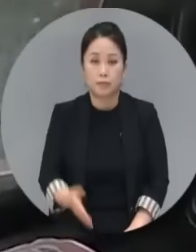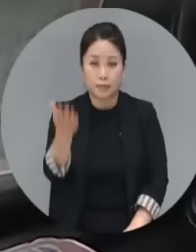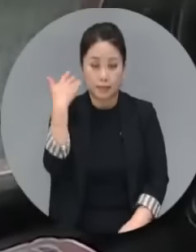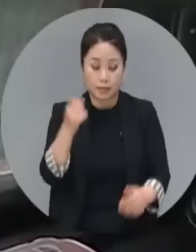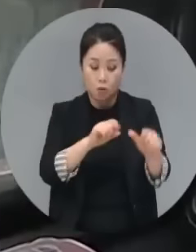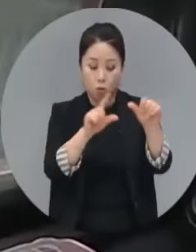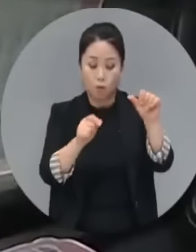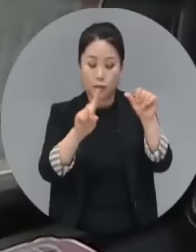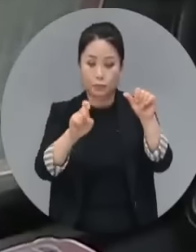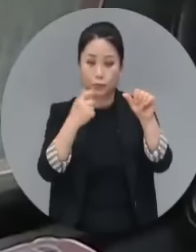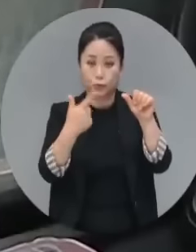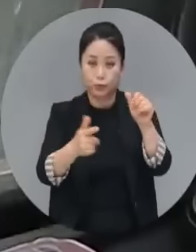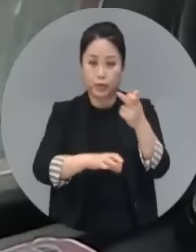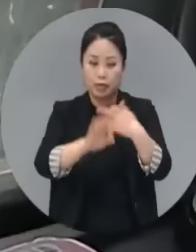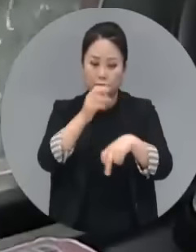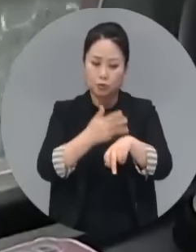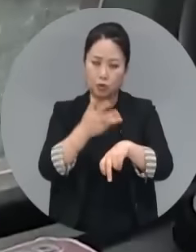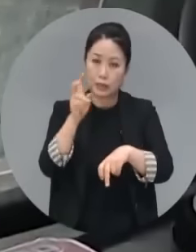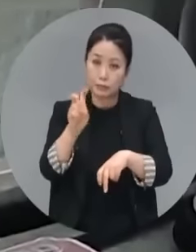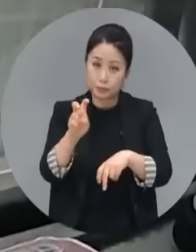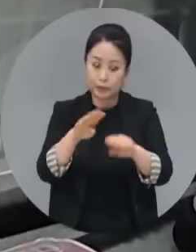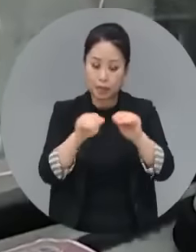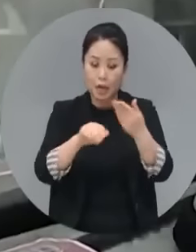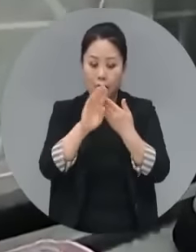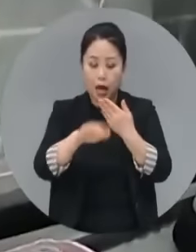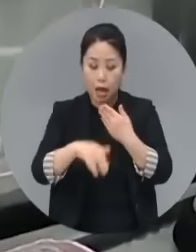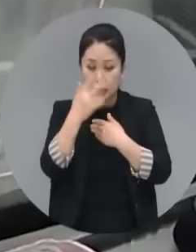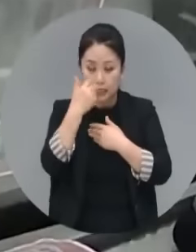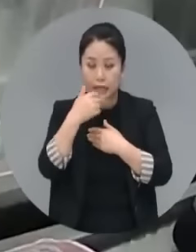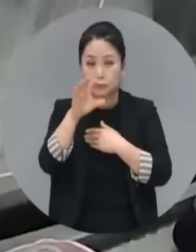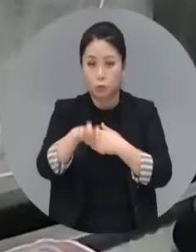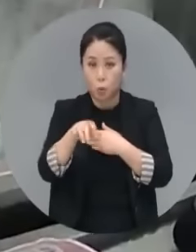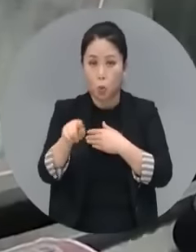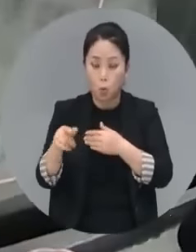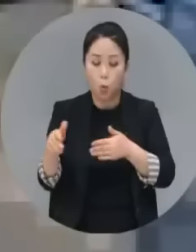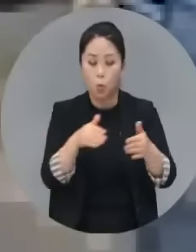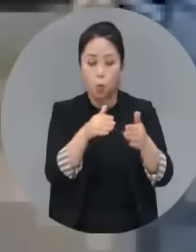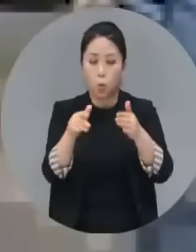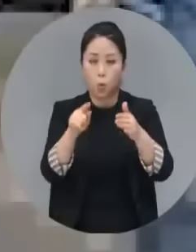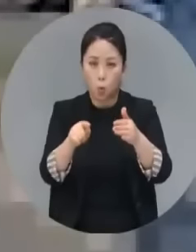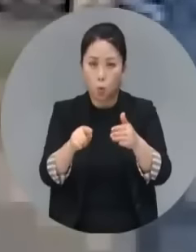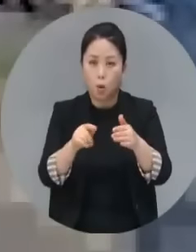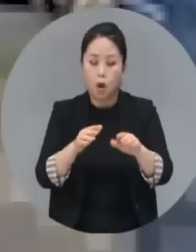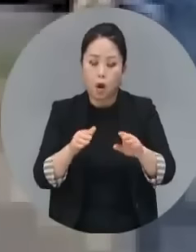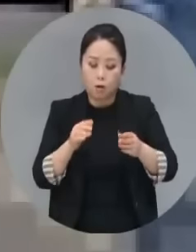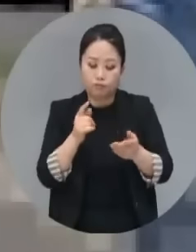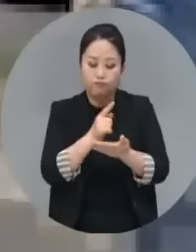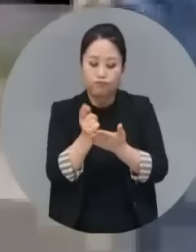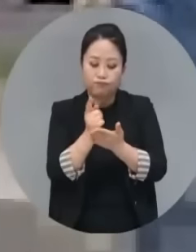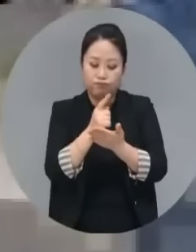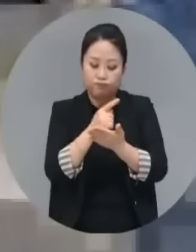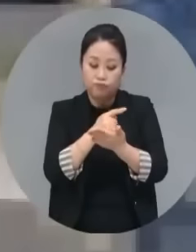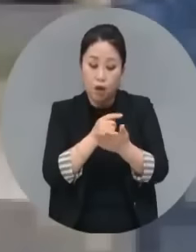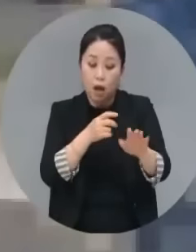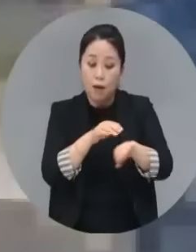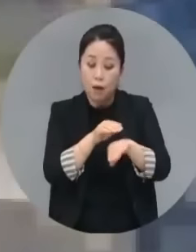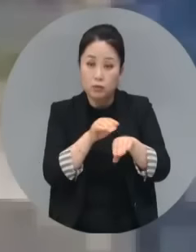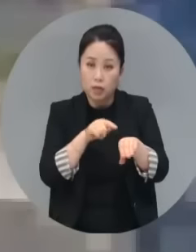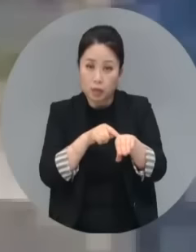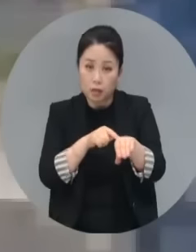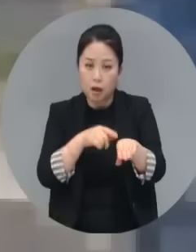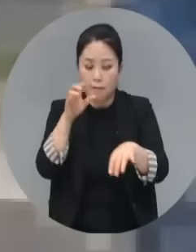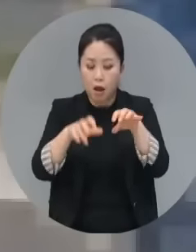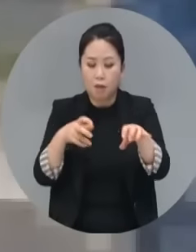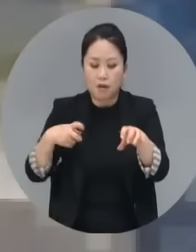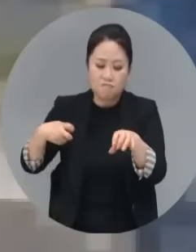지난달 16일 오전 8시 20분쯤 사하구 장림동의 한 도로. 속도를 줄여 좌회전하는 경차를 마을버스가 달려와